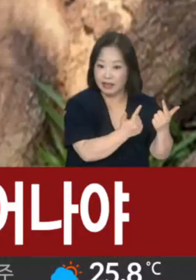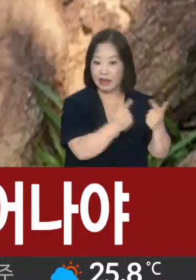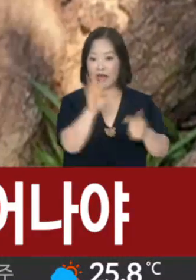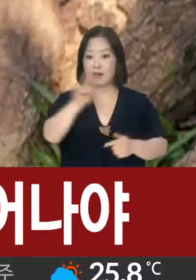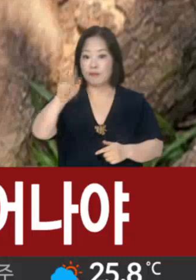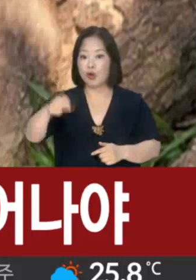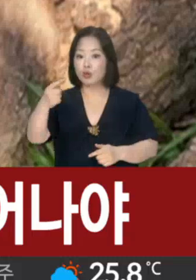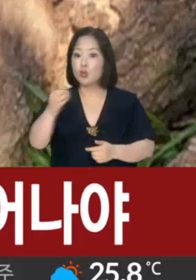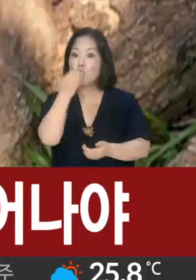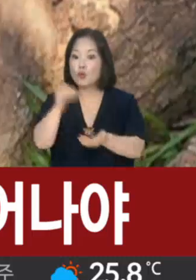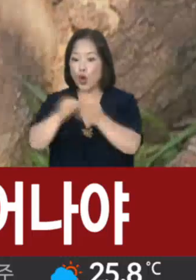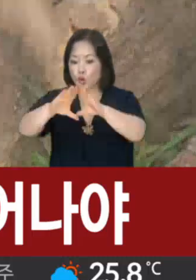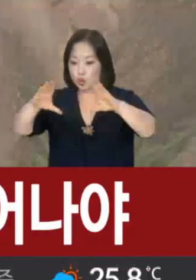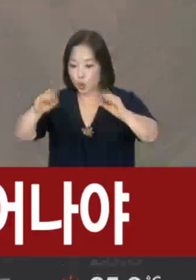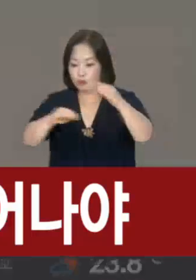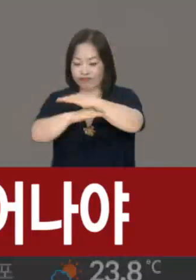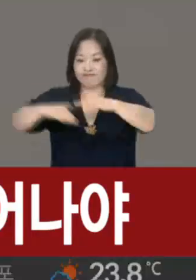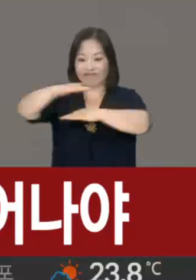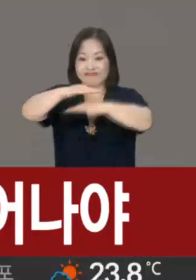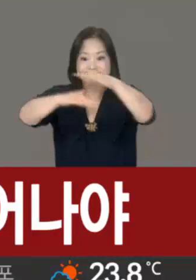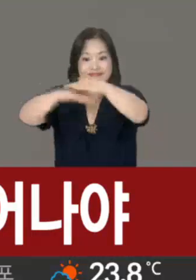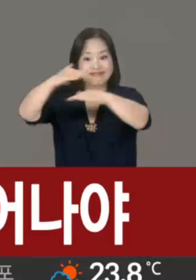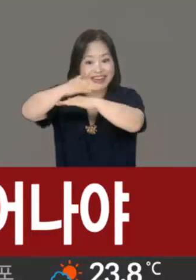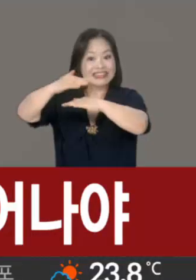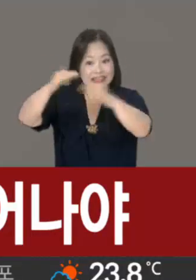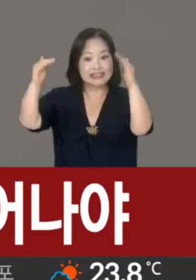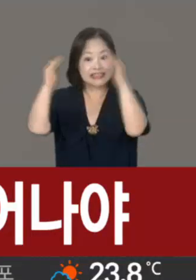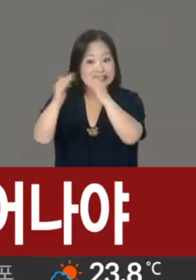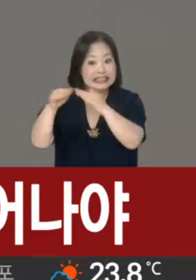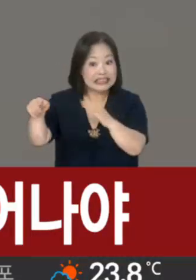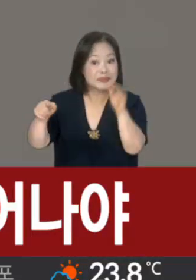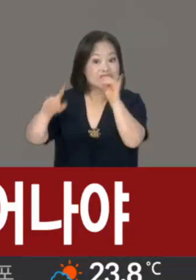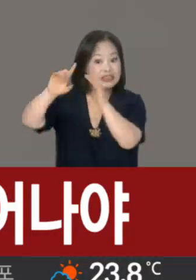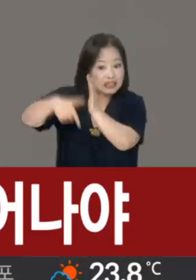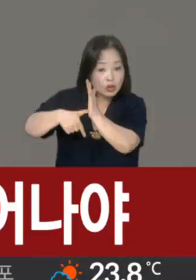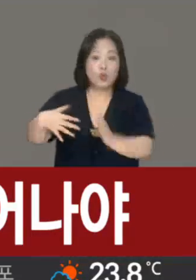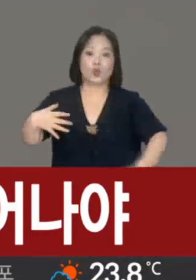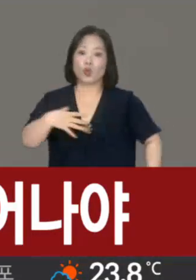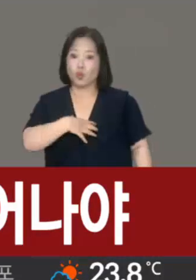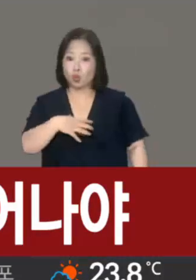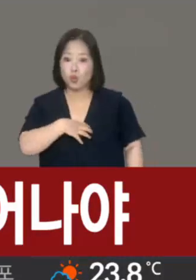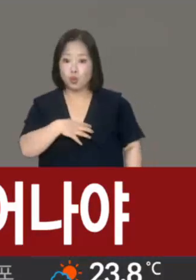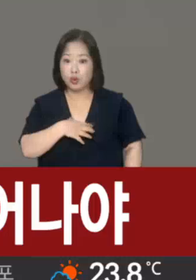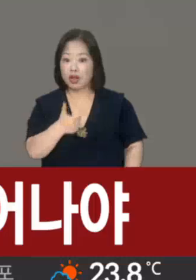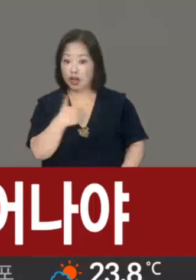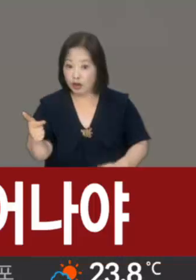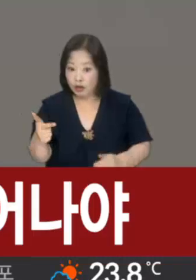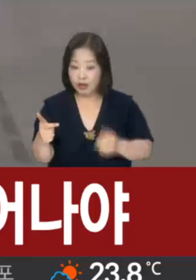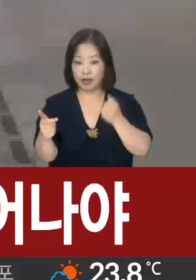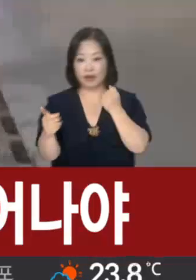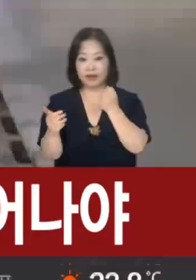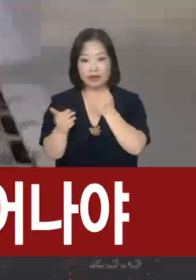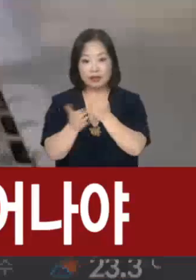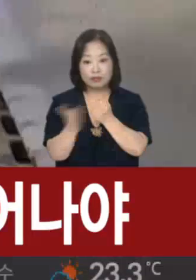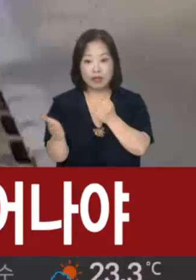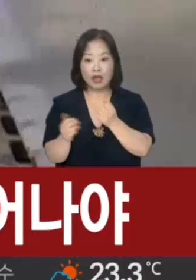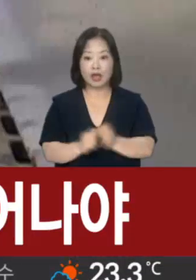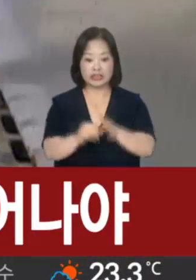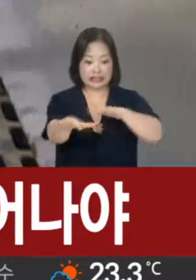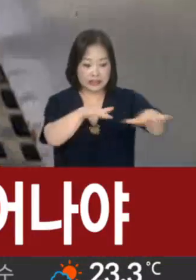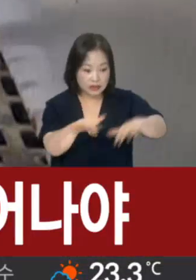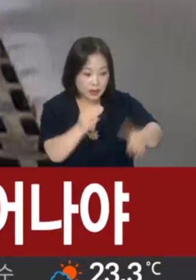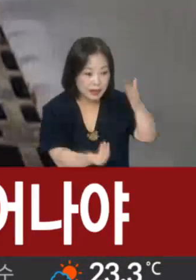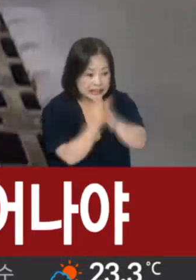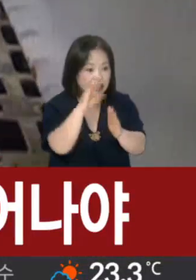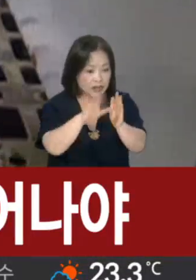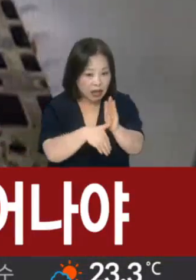예. 우리나라는 이제 뭐 거의 뭐 조족 구조가 많지는 않지만 만약에 이제 그런 조족 구조의 집에 사시는 분들이라고 한다면 예.